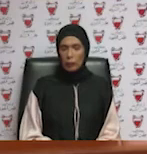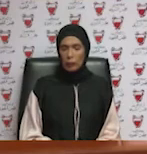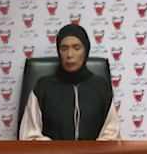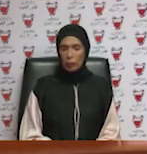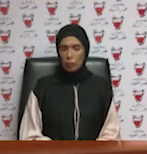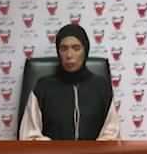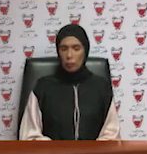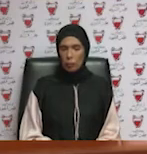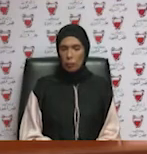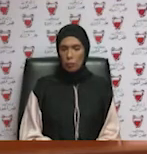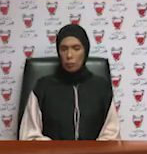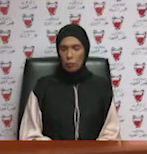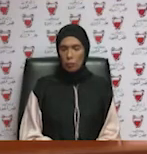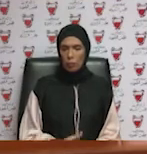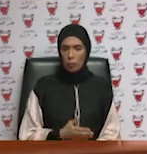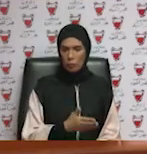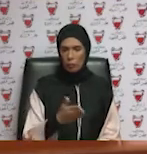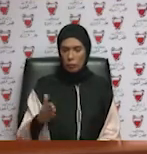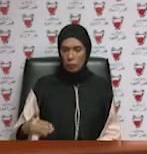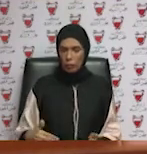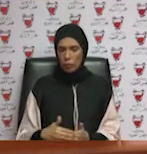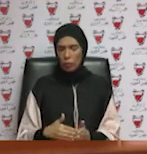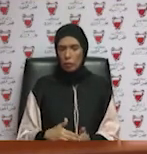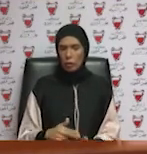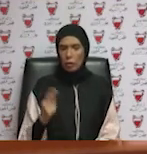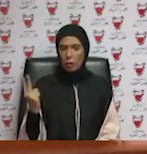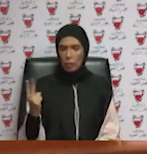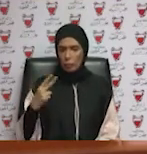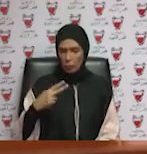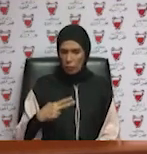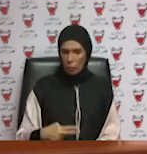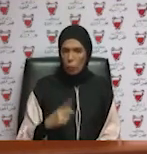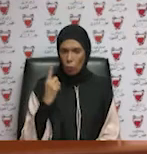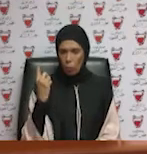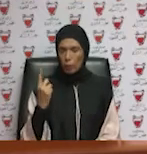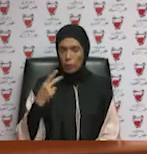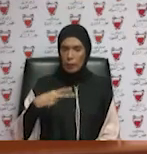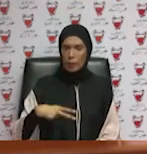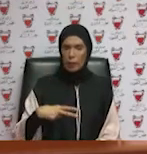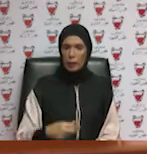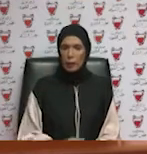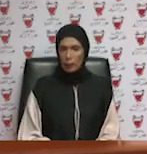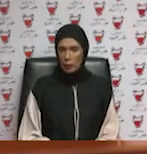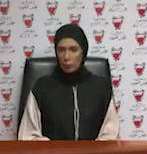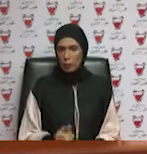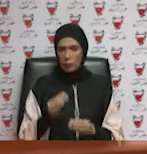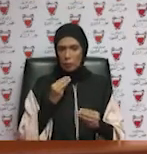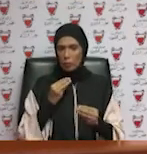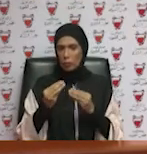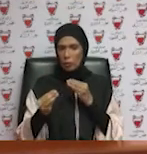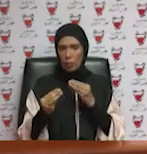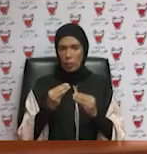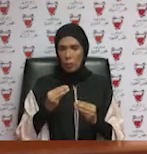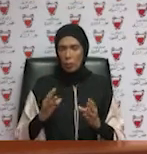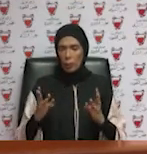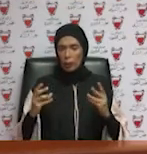من المعقول ونحن في نهاية 2020 وعلى مشارف 2021 ونناقش